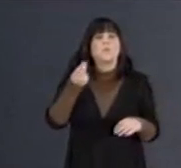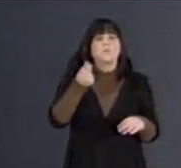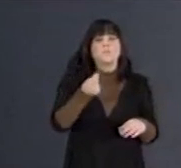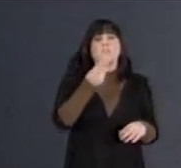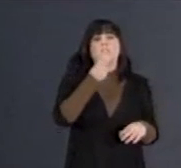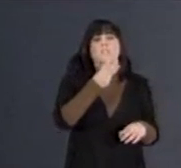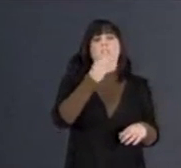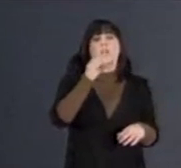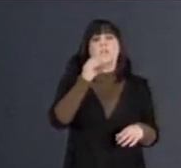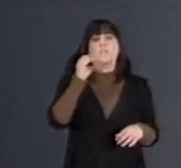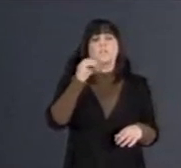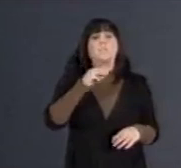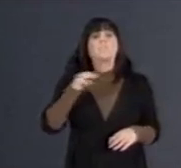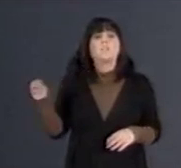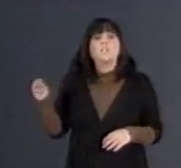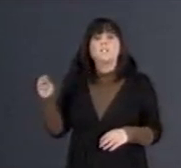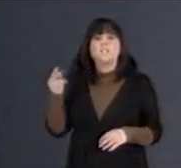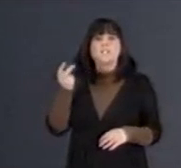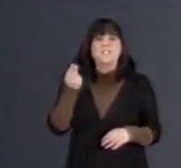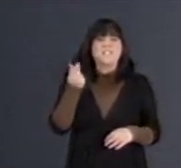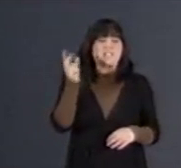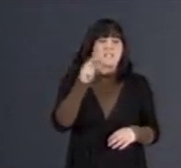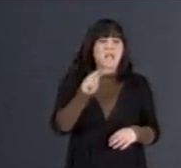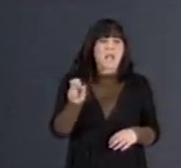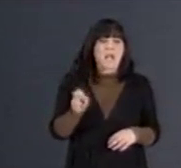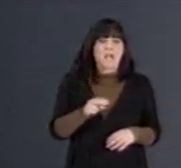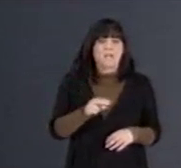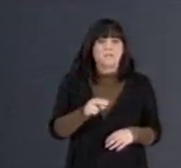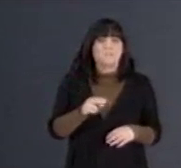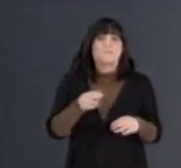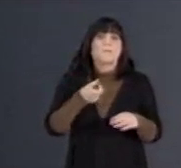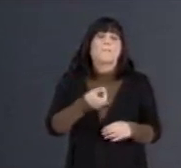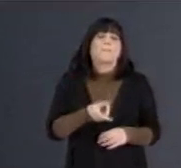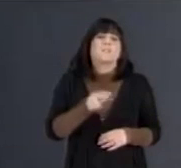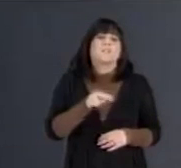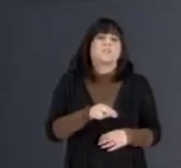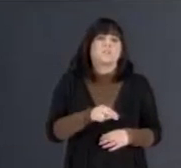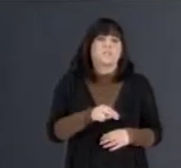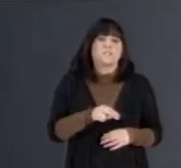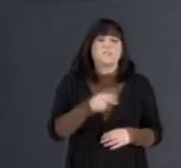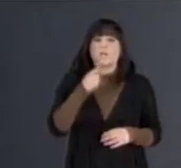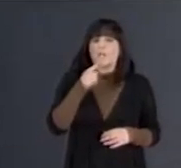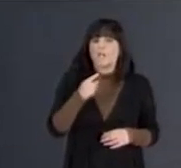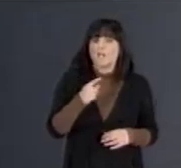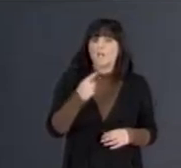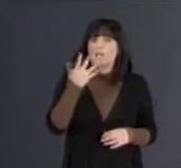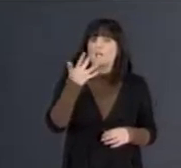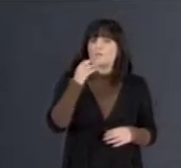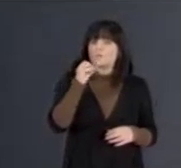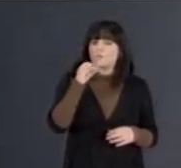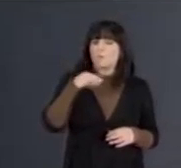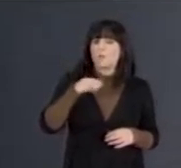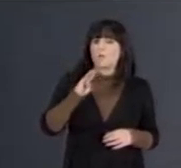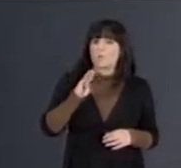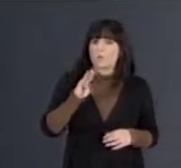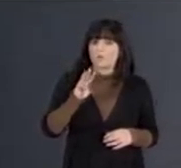300 miljon sterlina. Iġi veri l-partiet nazionistat jajt li 5-50 MW an-nabzon.